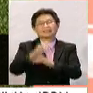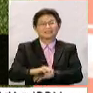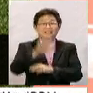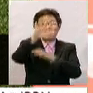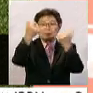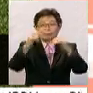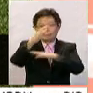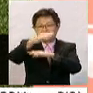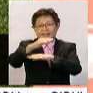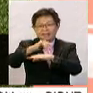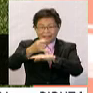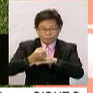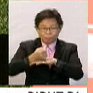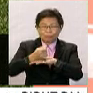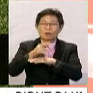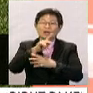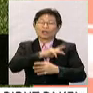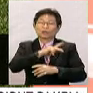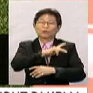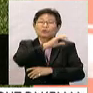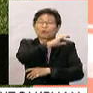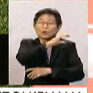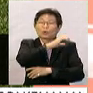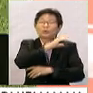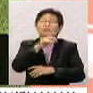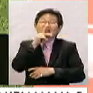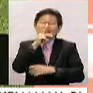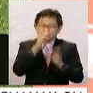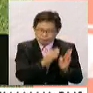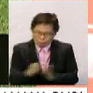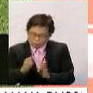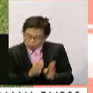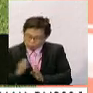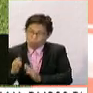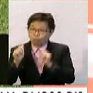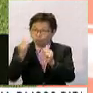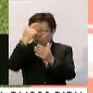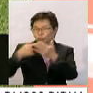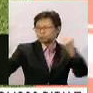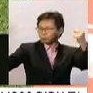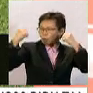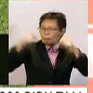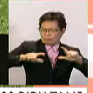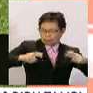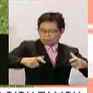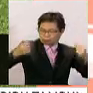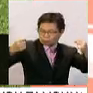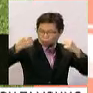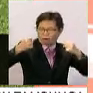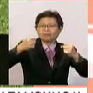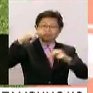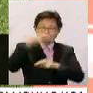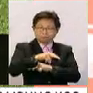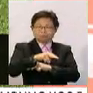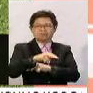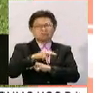lima pemain import, Ketua Jati Kedah Nizam Azhar Yusof kini boleh merencana strategi mantap untuk memperkuatkan semula pasukan yang dilihat